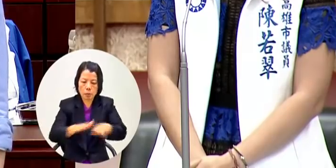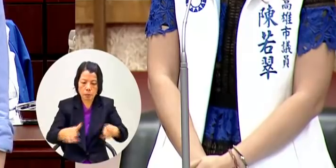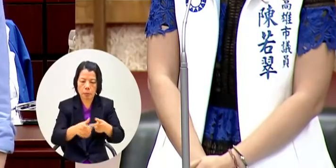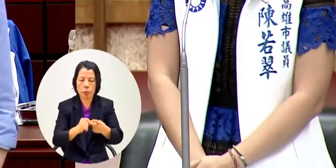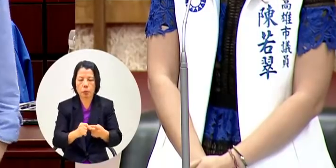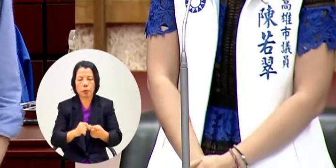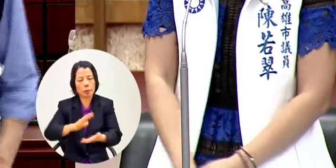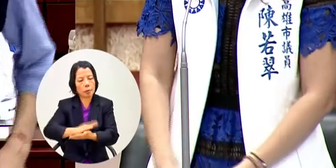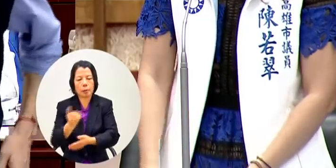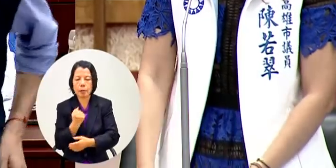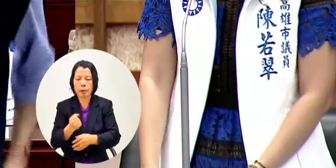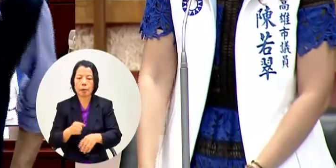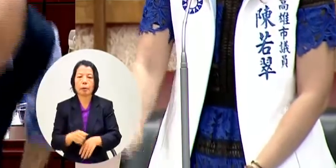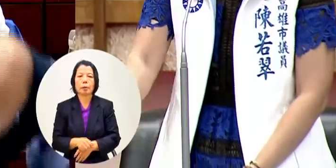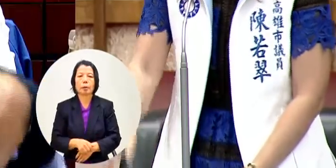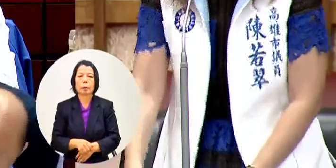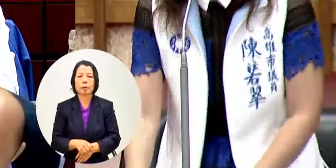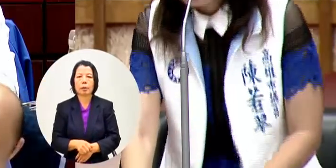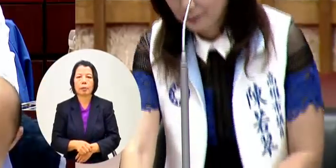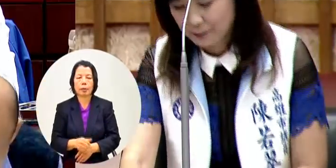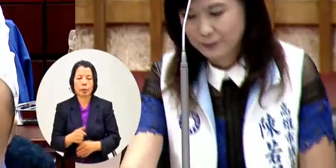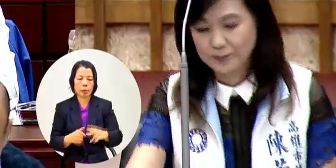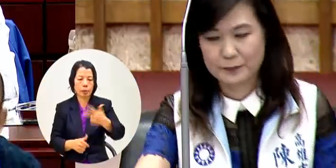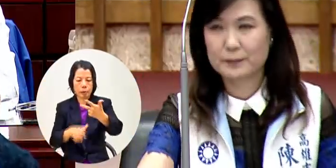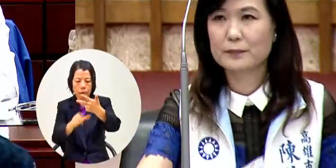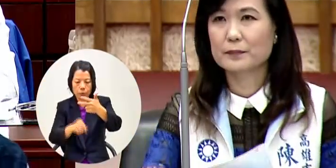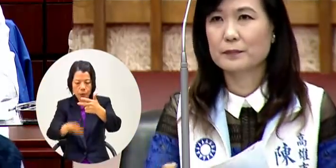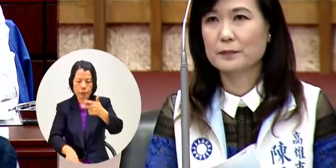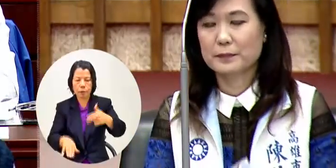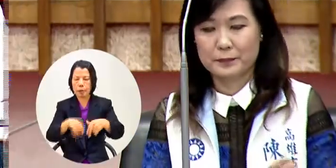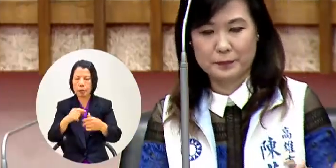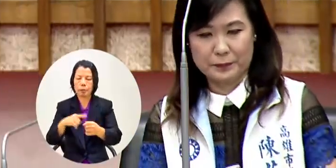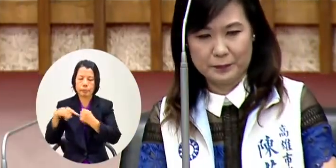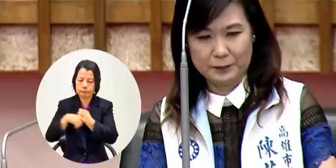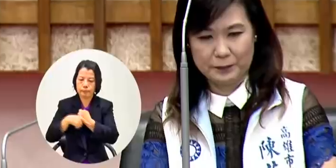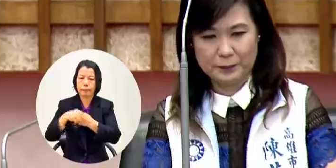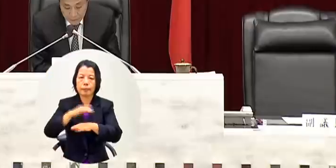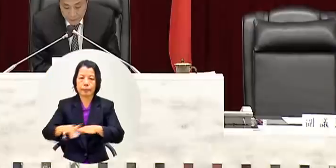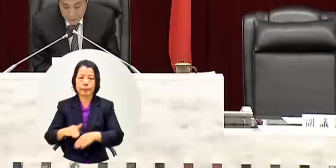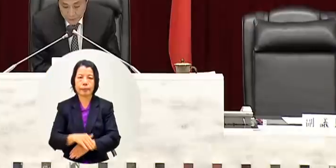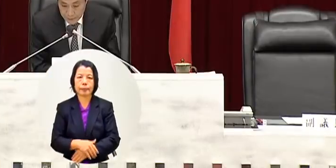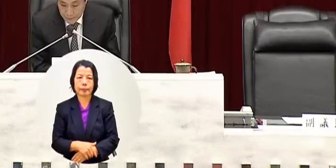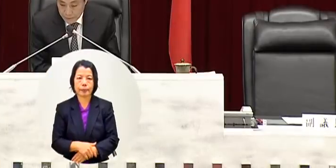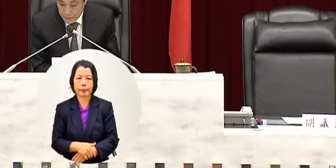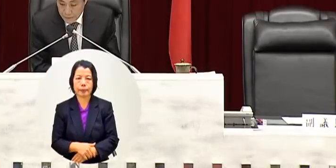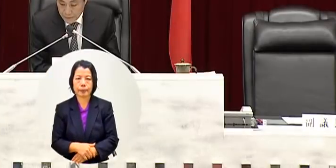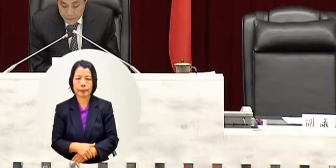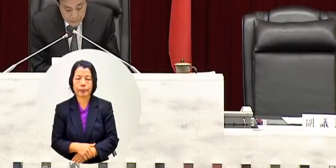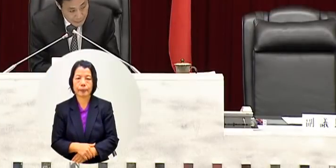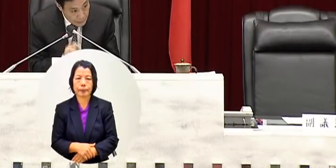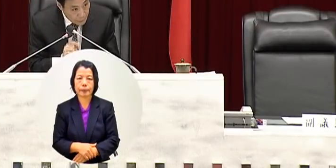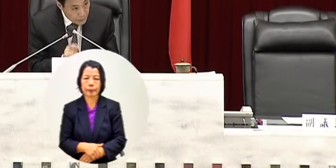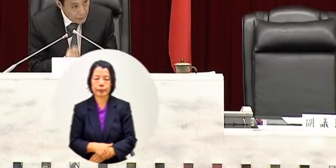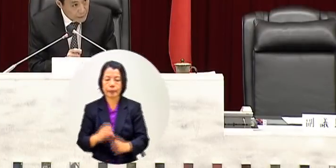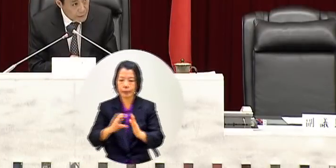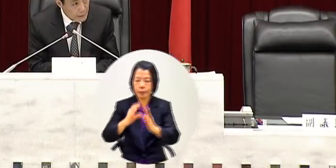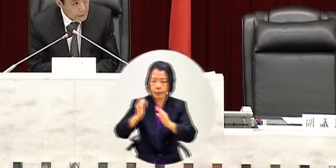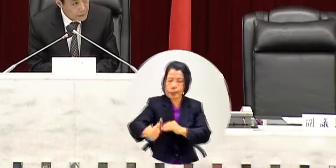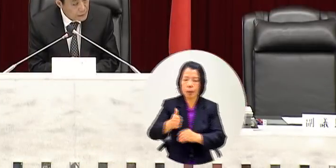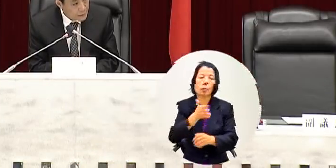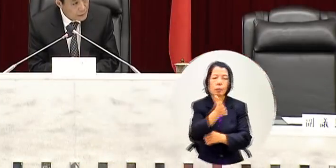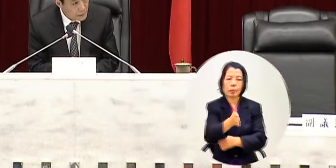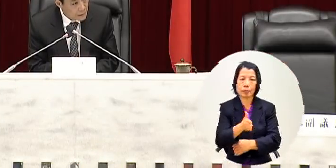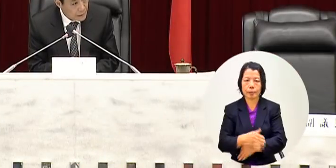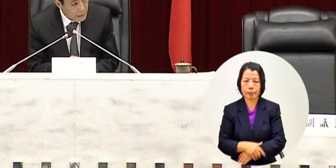会提出来，好吧？谢谢陈若翠议员。 谢谢局长。我请问你啦吼，即马到底恁